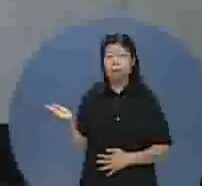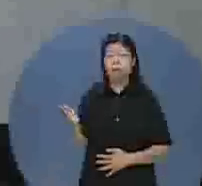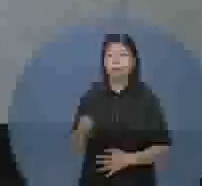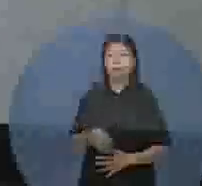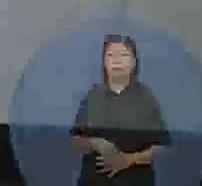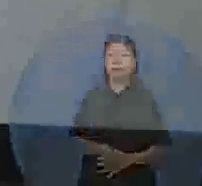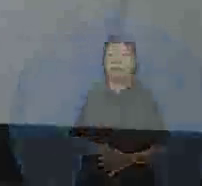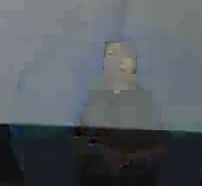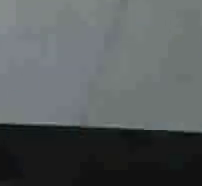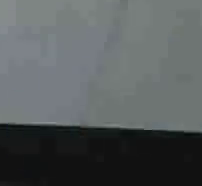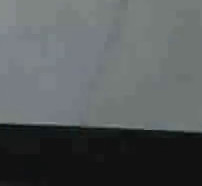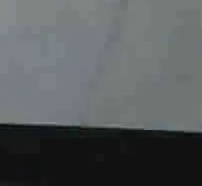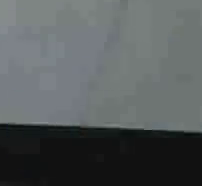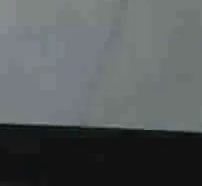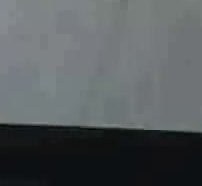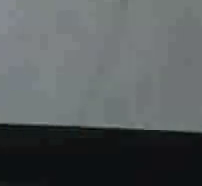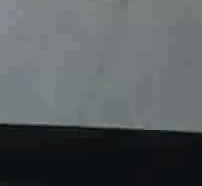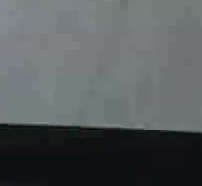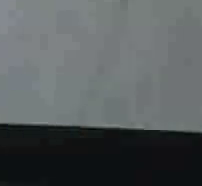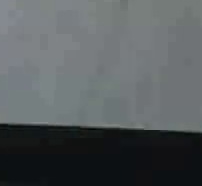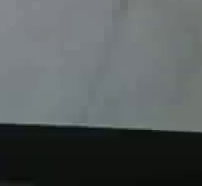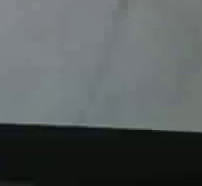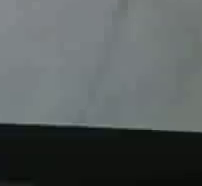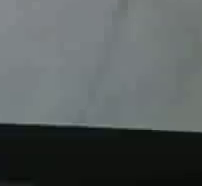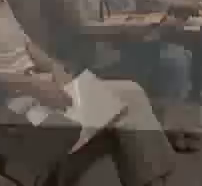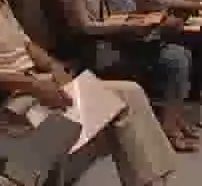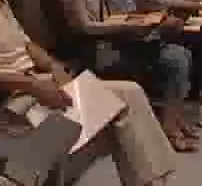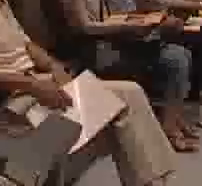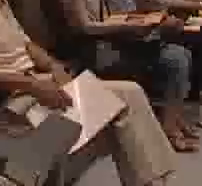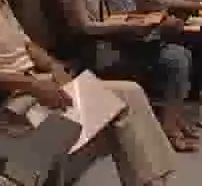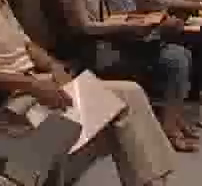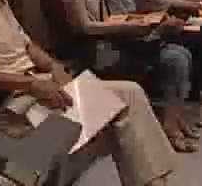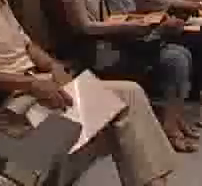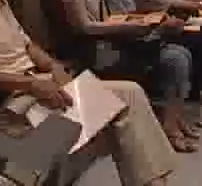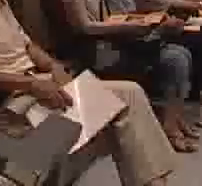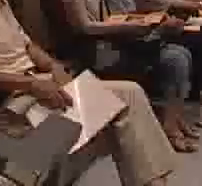字、私の傷ついた心って書いてあるんです。